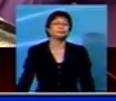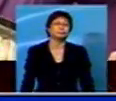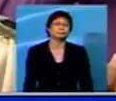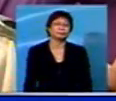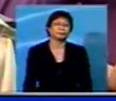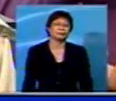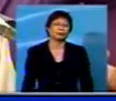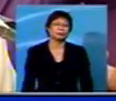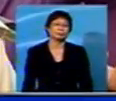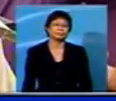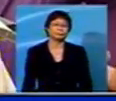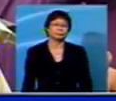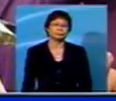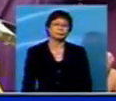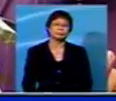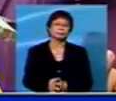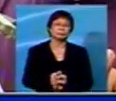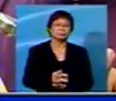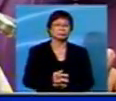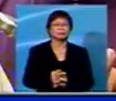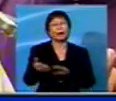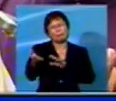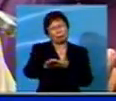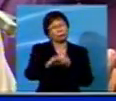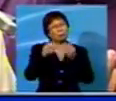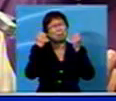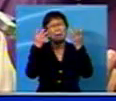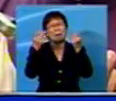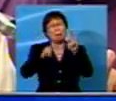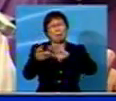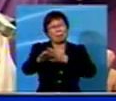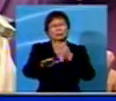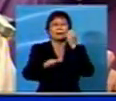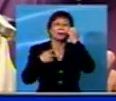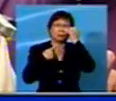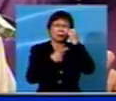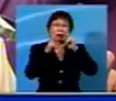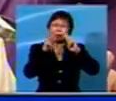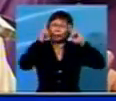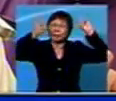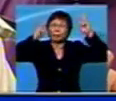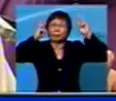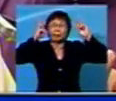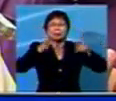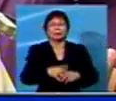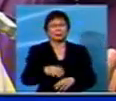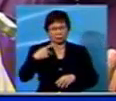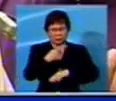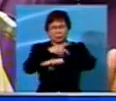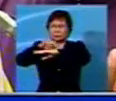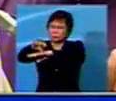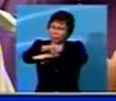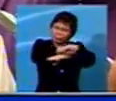mati jadi tinggi kita amat bimbang kita harap semua kita nasatkan